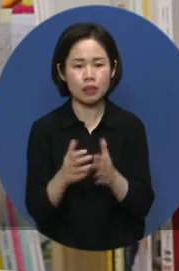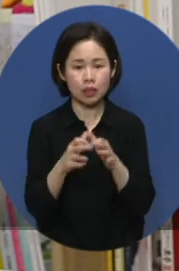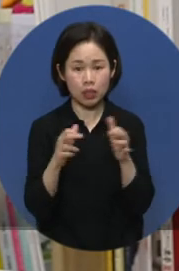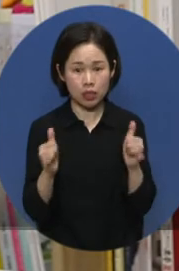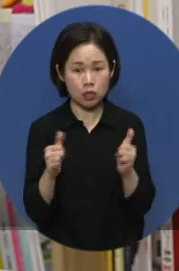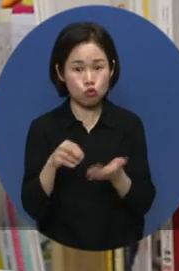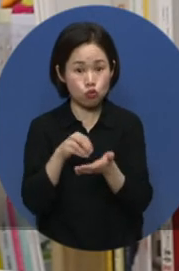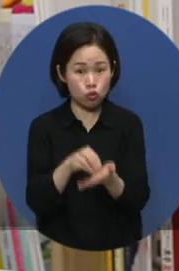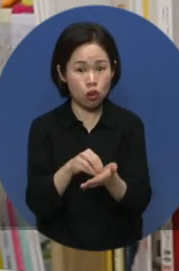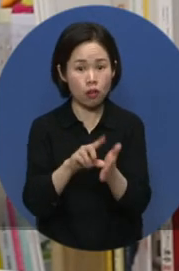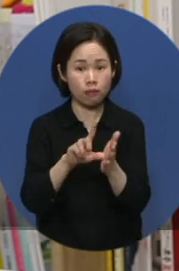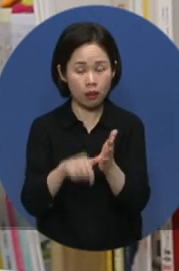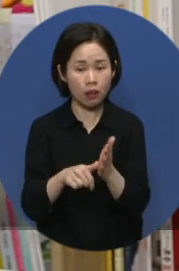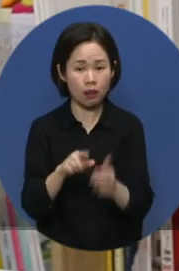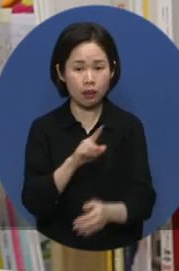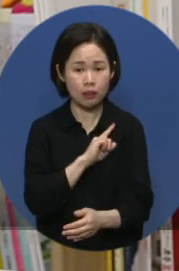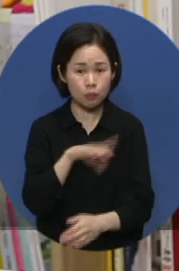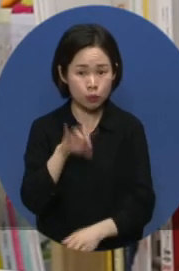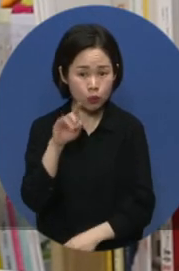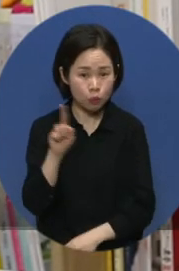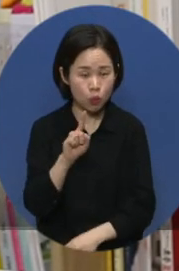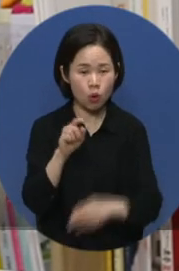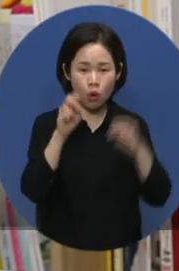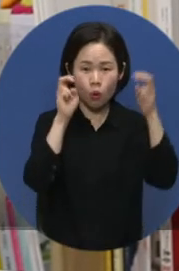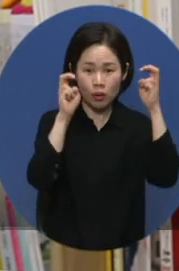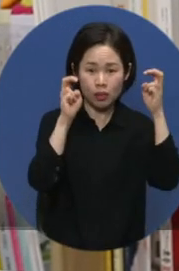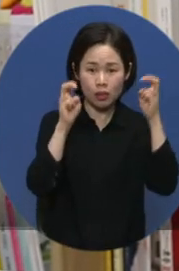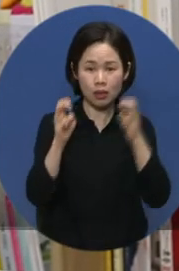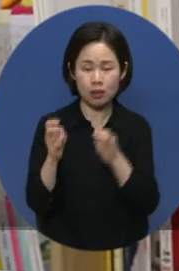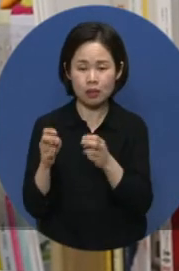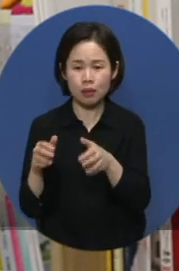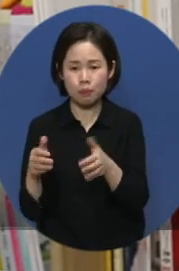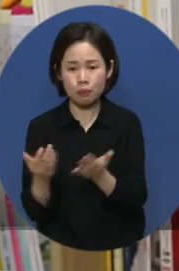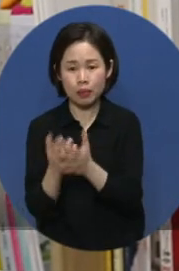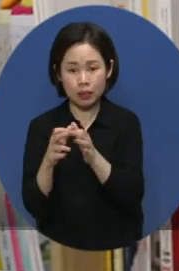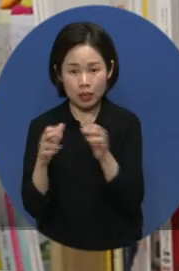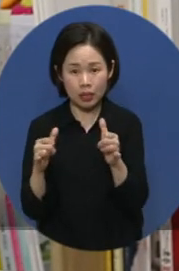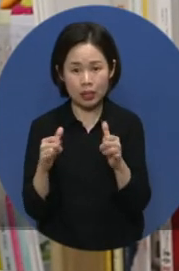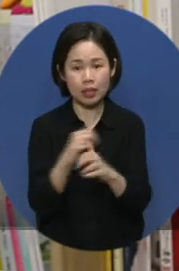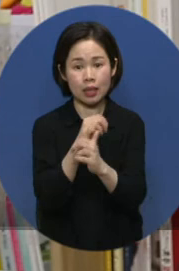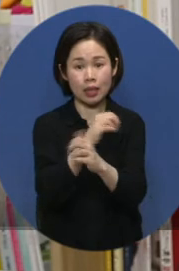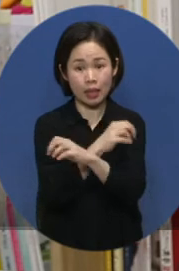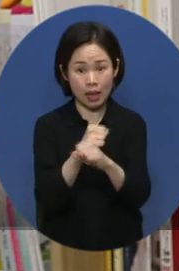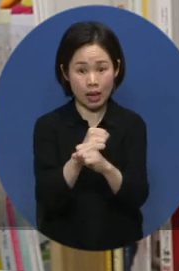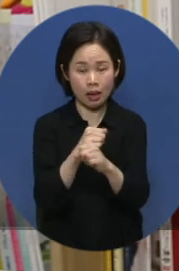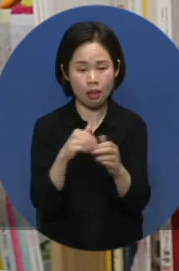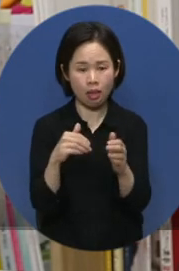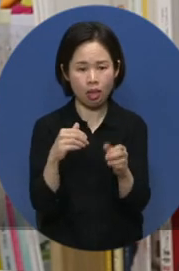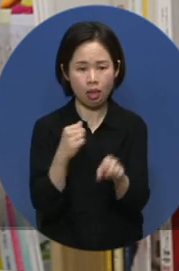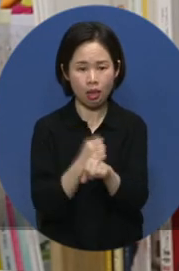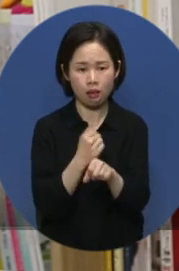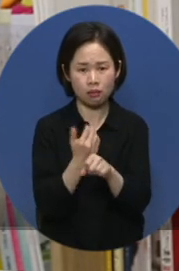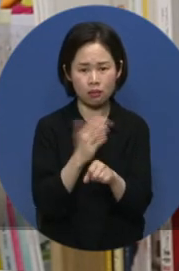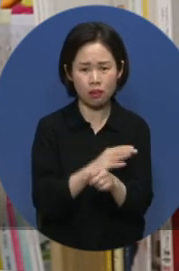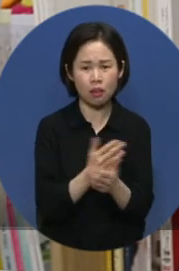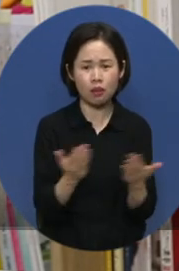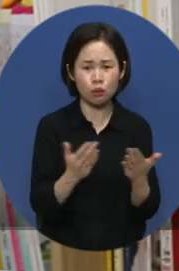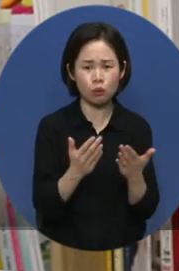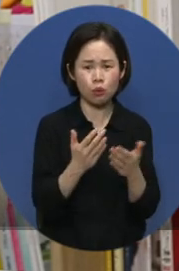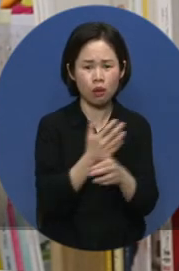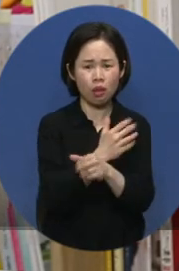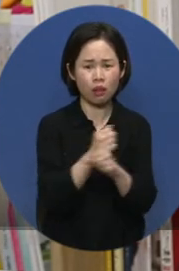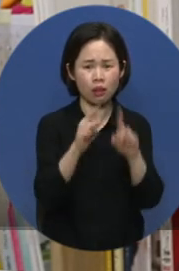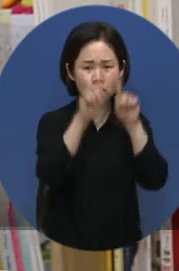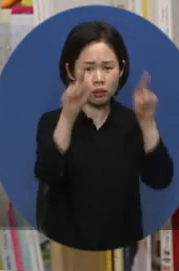한다고 하면 가장 먼저 하는 게 회사와 근로계약을 체결하는 일일 텐데 근로계약서 가만히 떠올려 보시면 굉장히